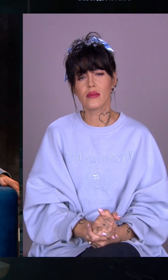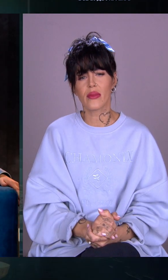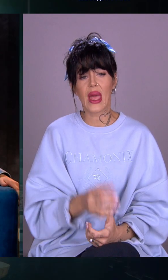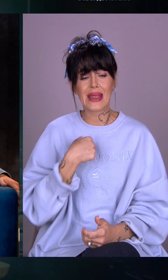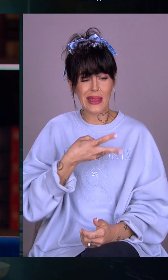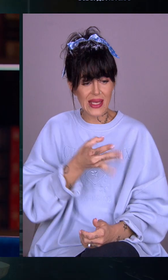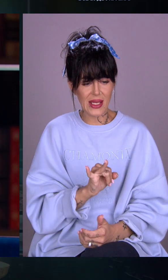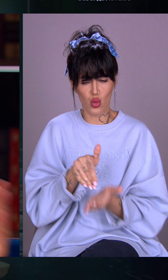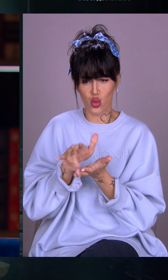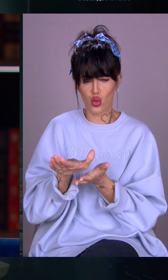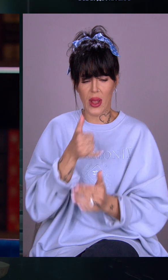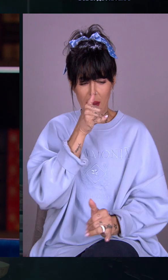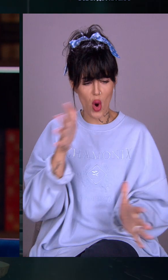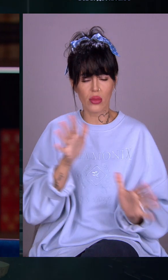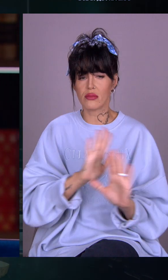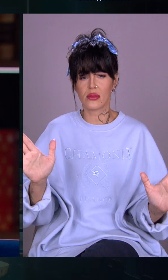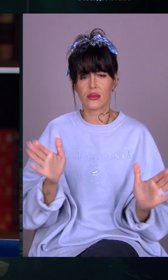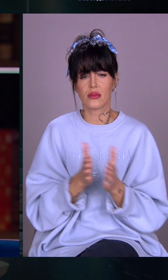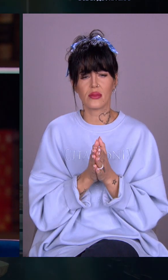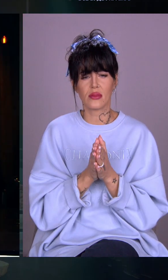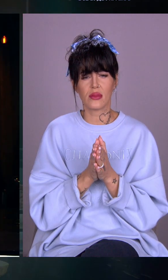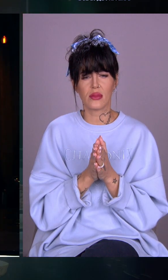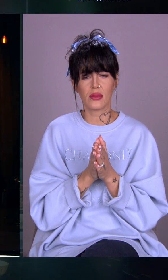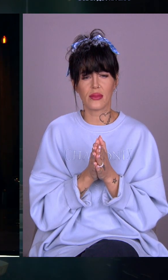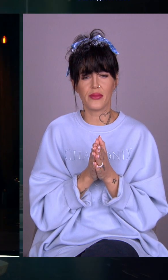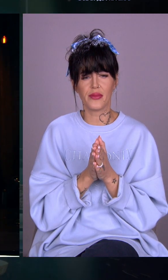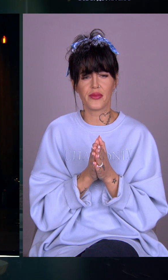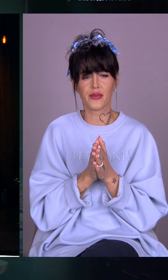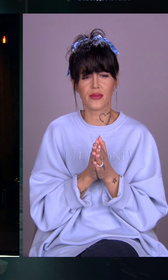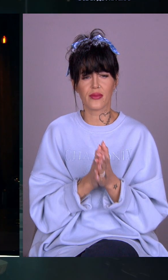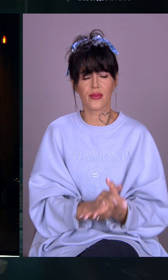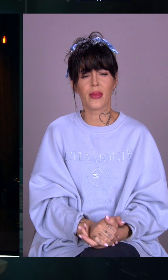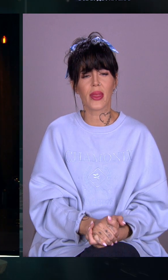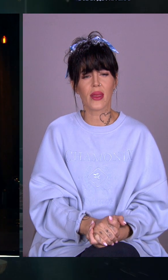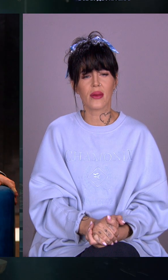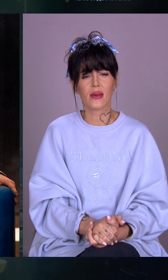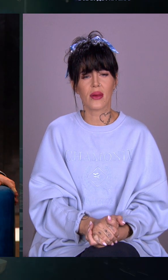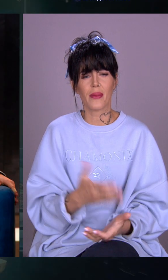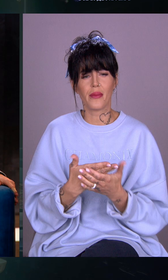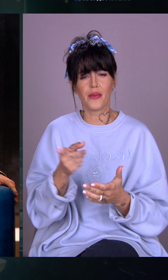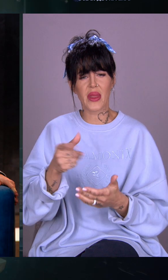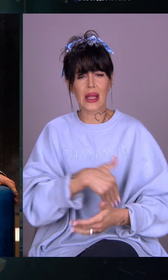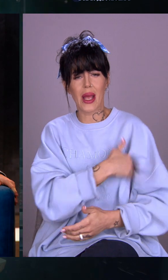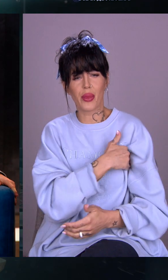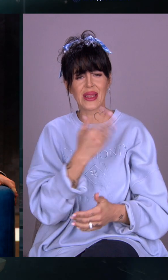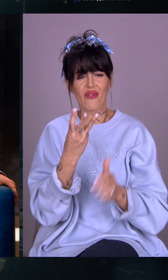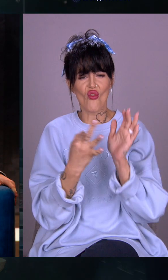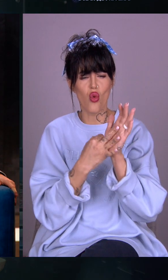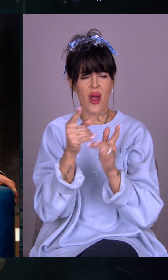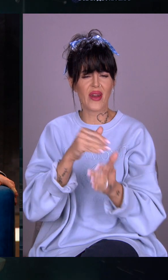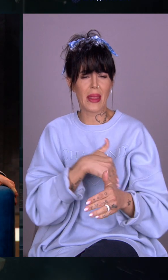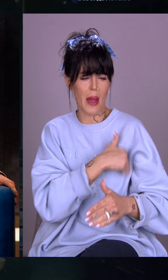можемо». Всегда можемо. У СУСа 38. Що 38? Температура.